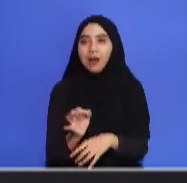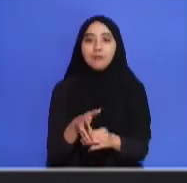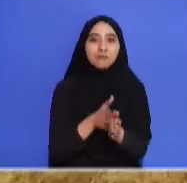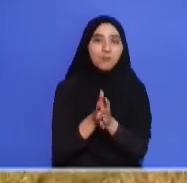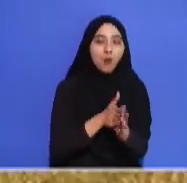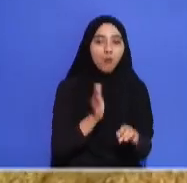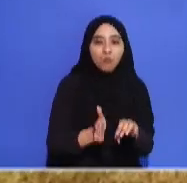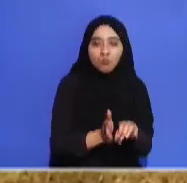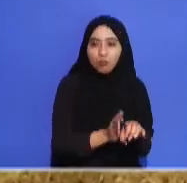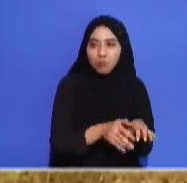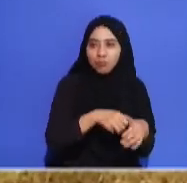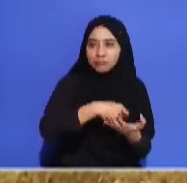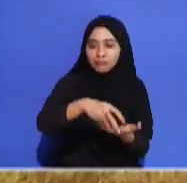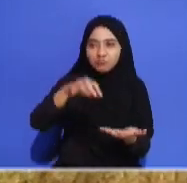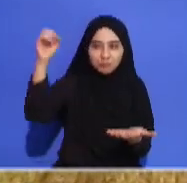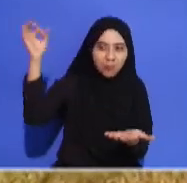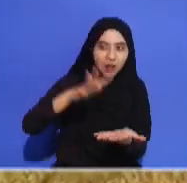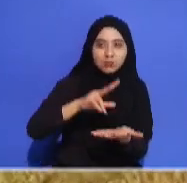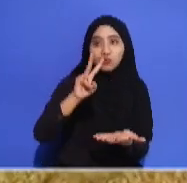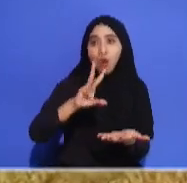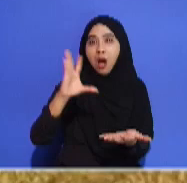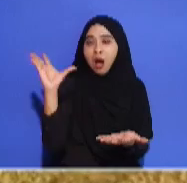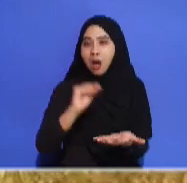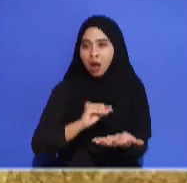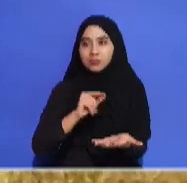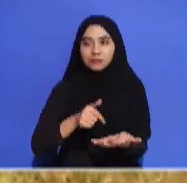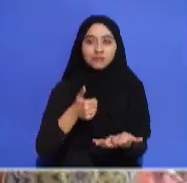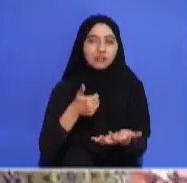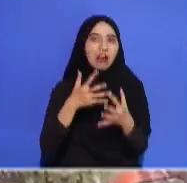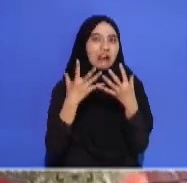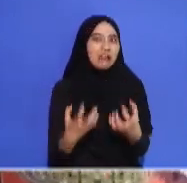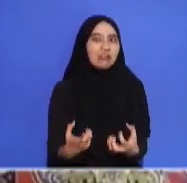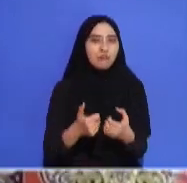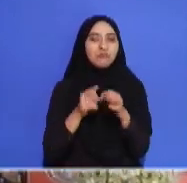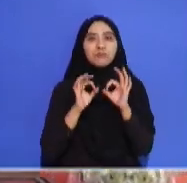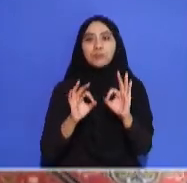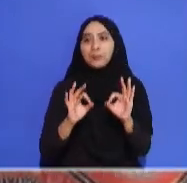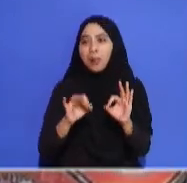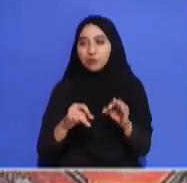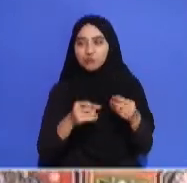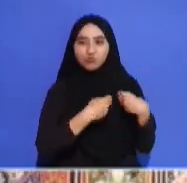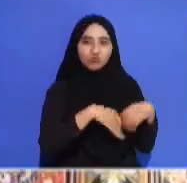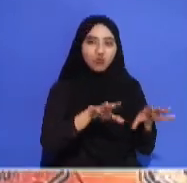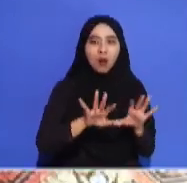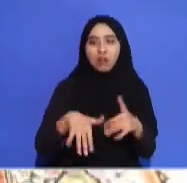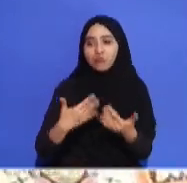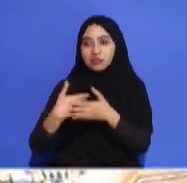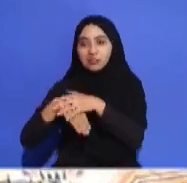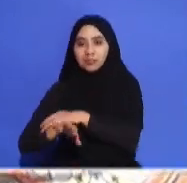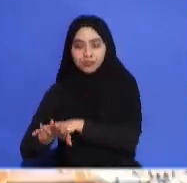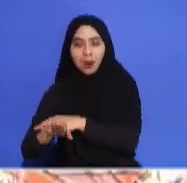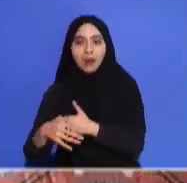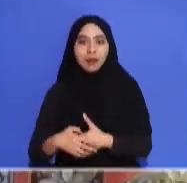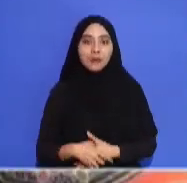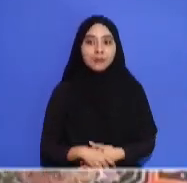kalih dinten kemawon supados garing sampurno lan siaga dipun sate menapa dene dipun simpen. Ing salebeting garingaken soto